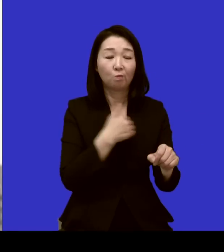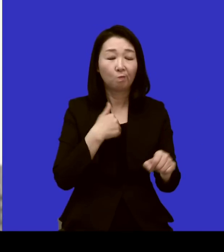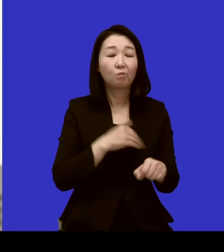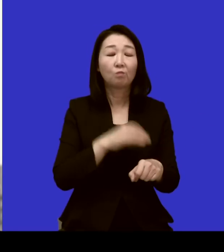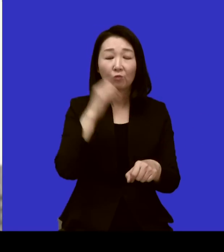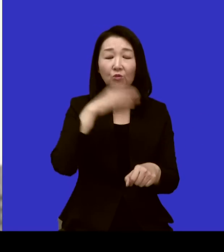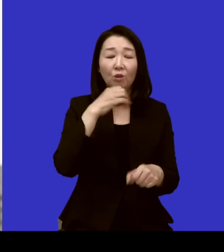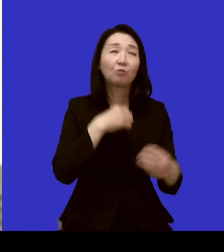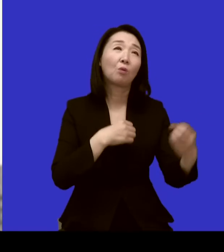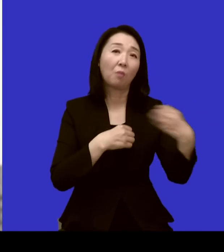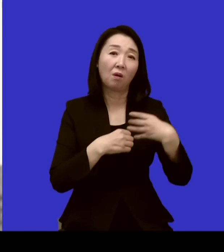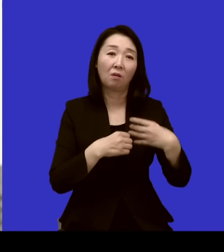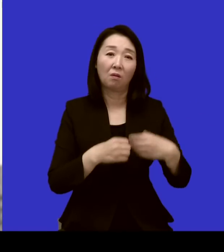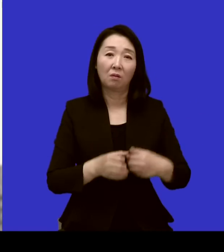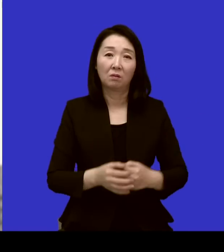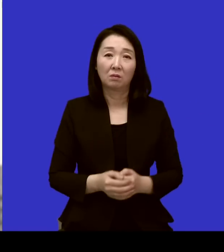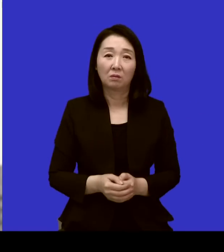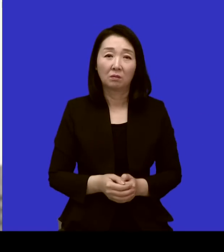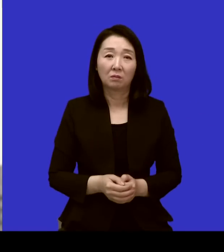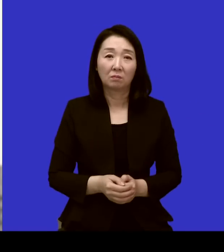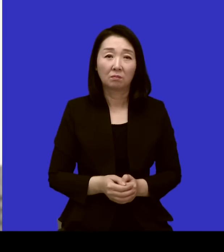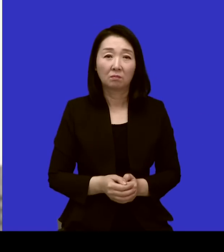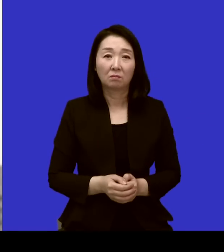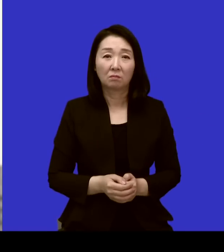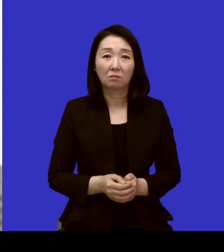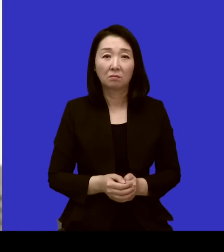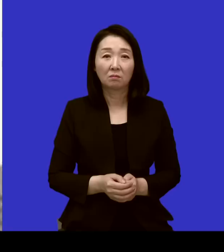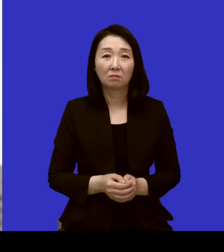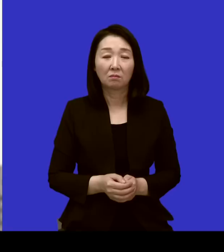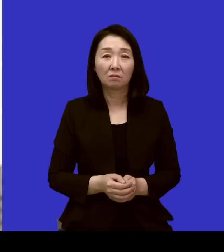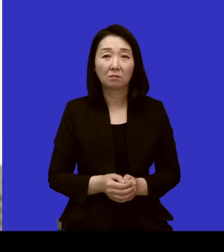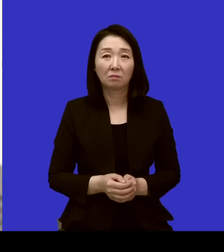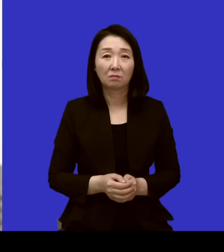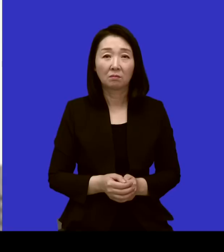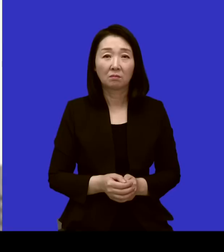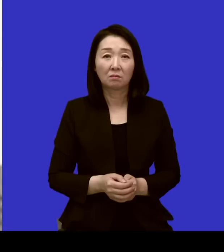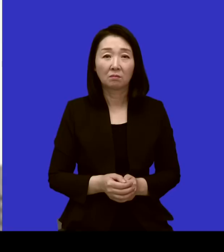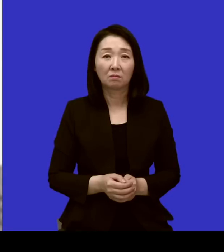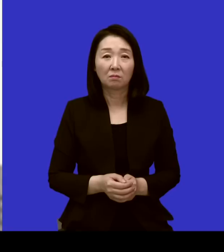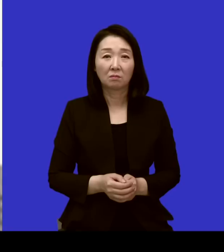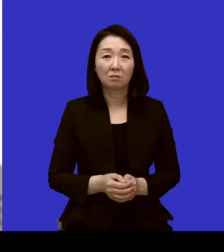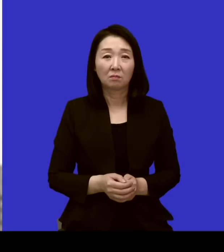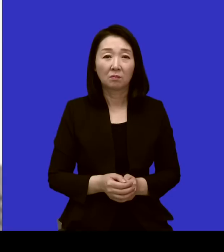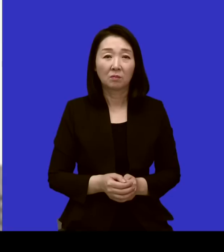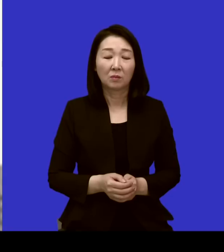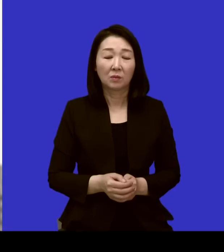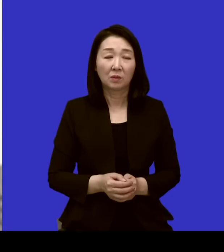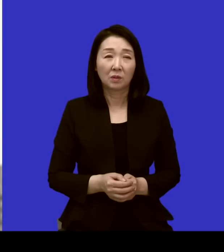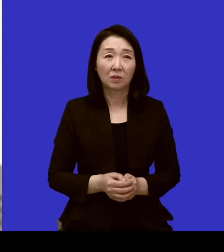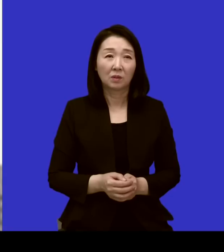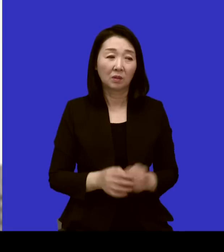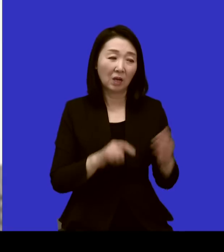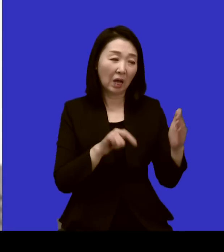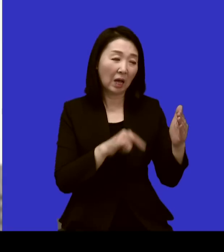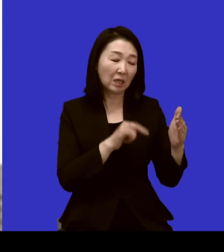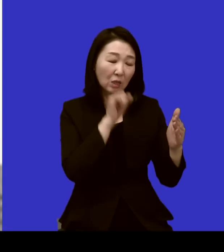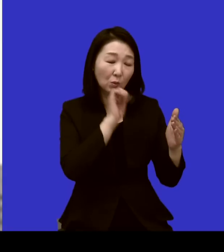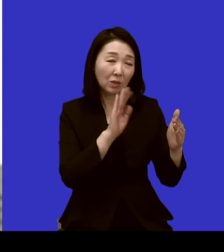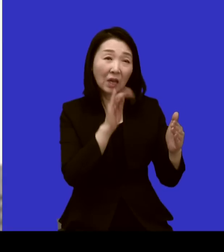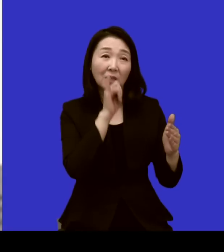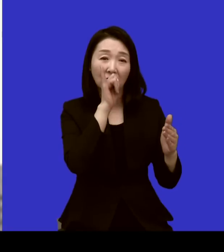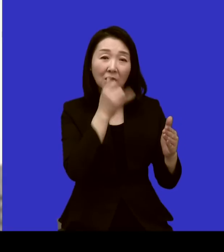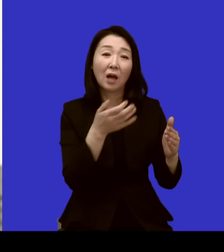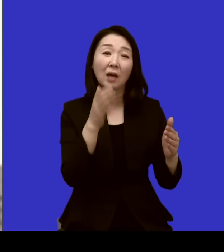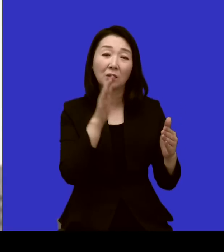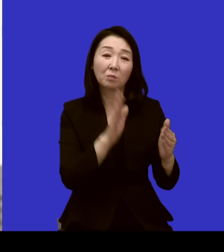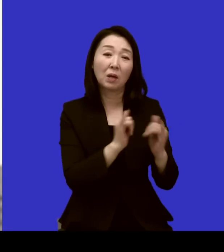않게 얘기를 하면서 예. 그 안에서 물론 많은 어떤 좀 안 좋은 면들도 있지만 예. 그 어떤 찬란하게